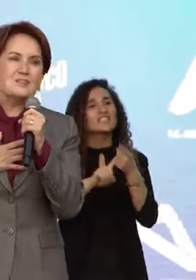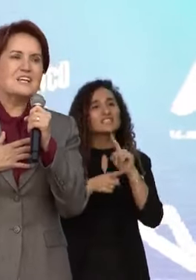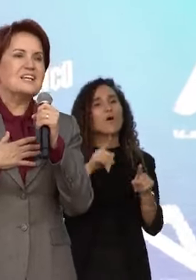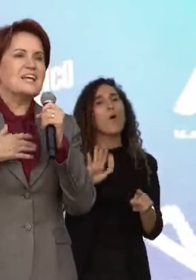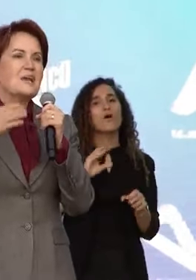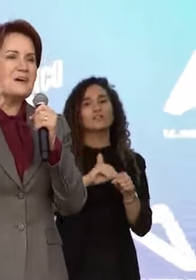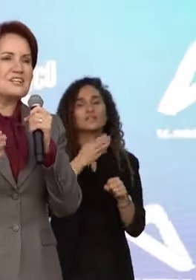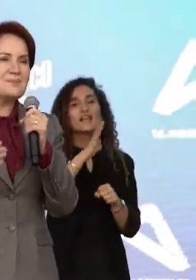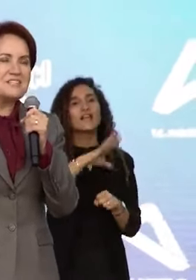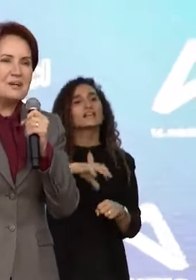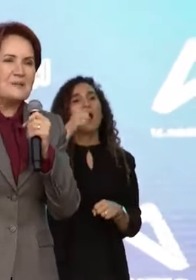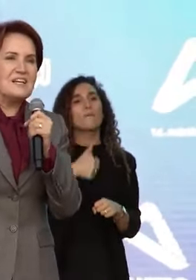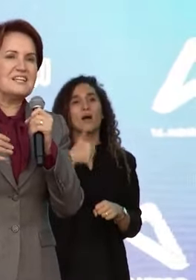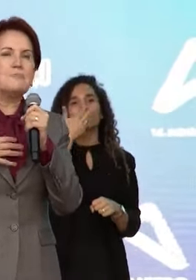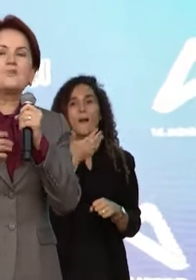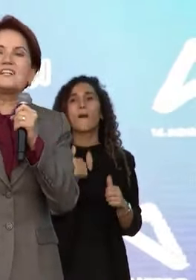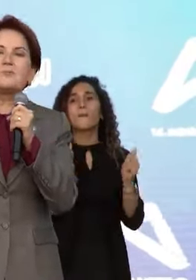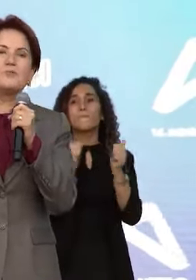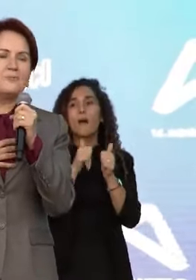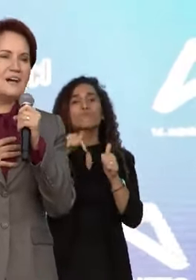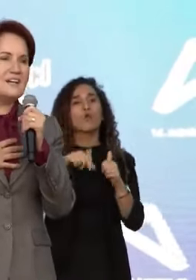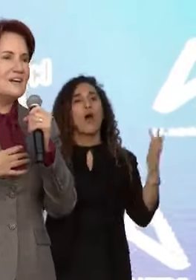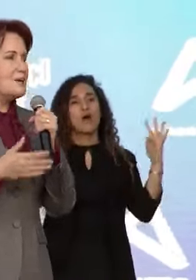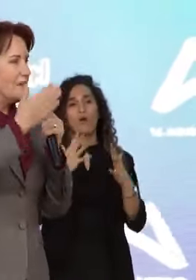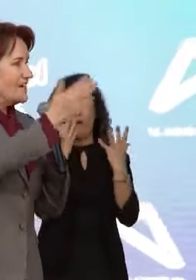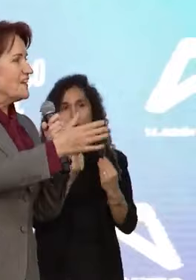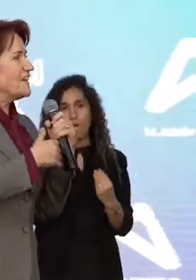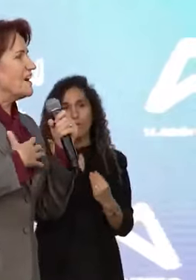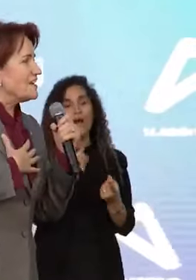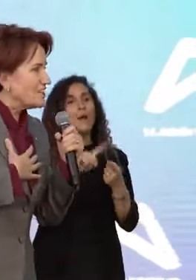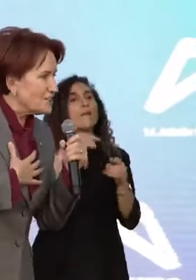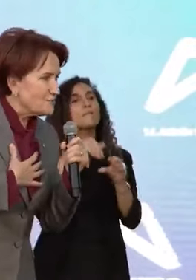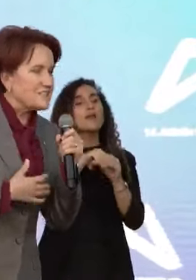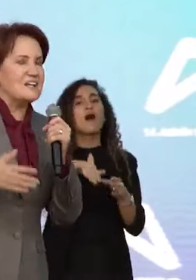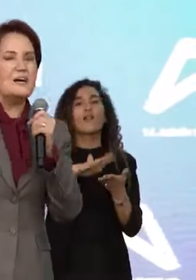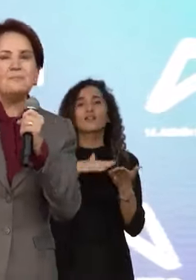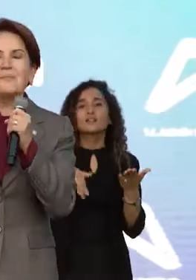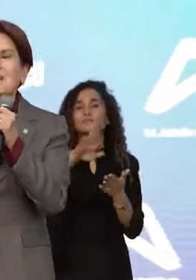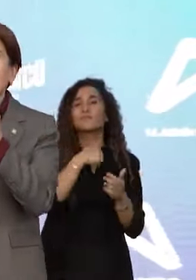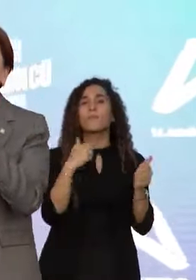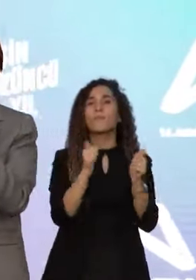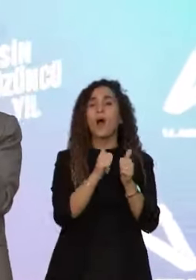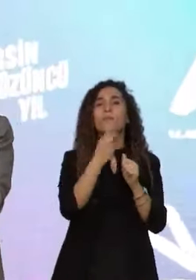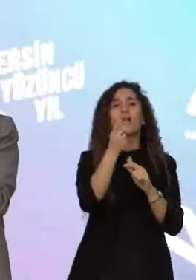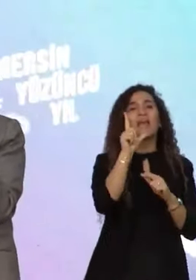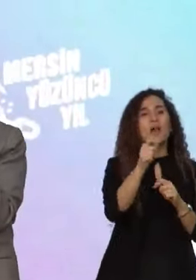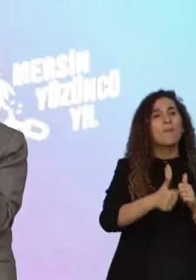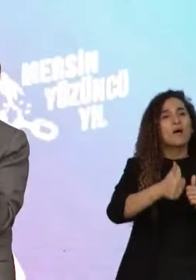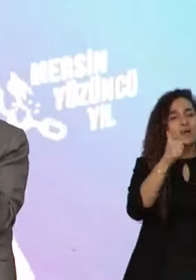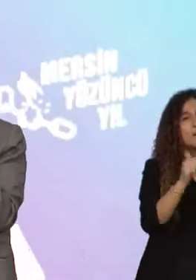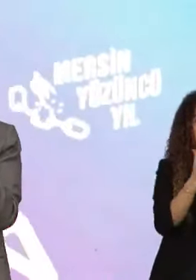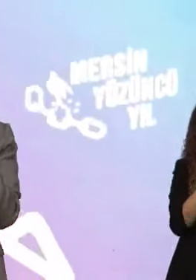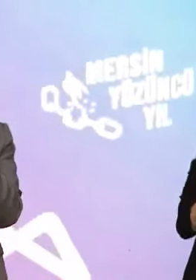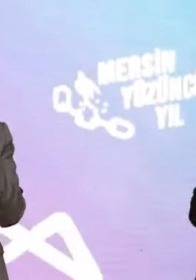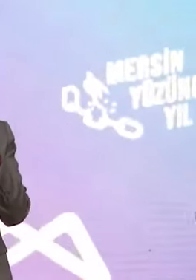Kılıçdaroğlu, Sayın Genel Başkanımızla birlikte burada bulunmak, milletvekili arkadaşlarımızla il başkanlarımızla,